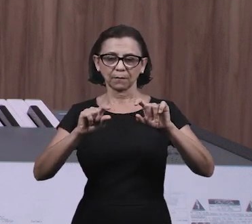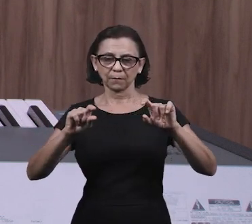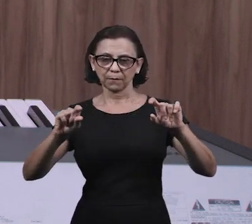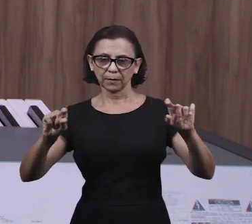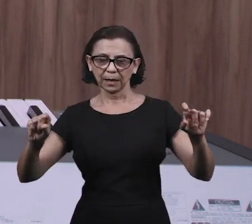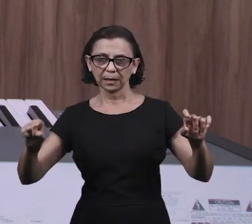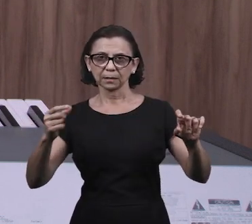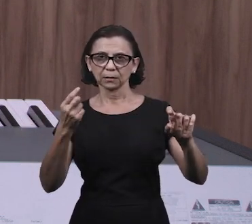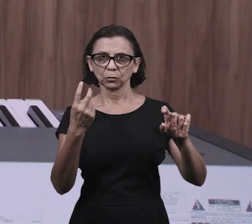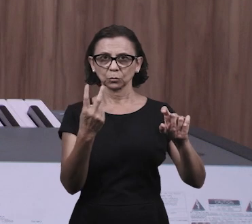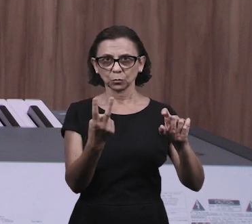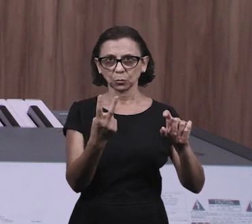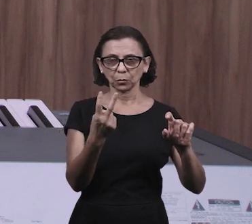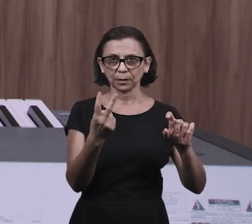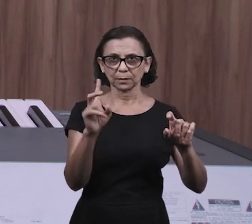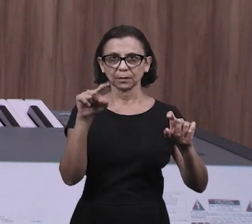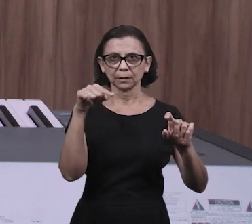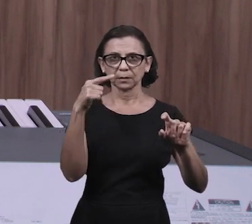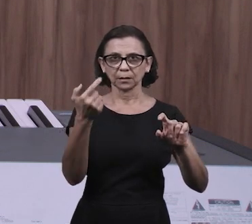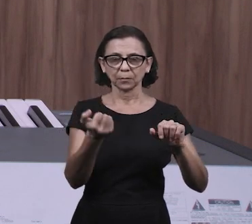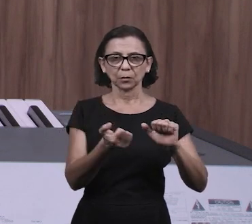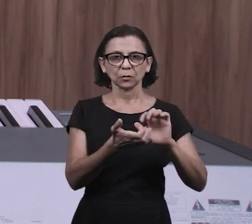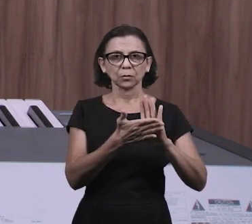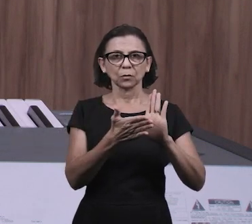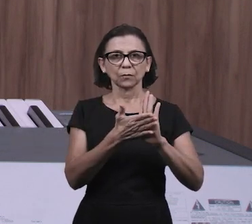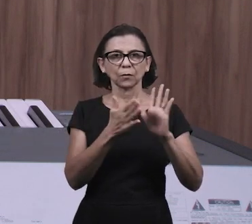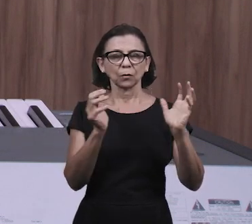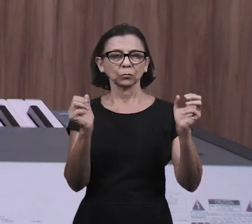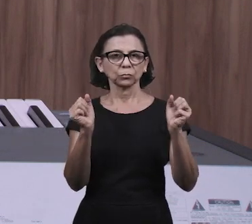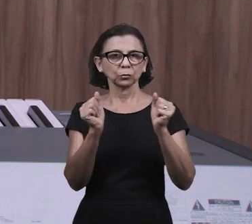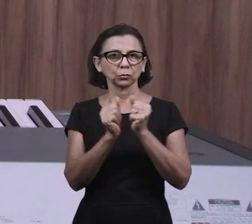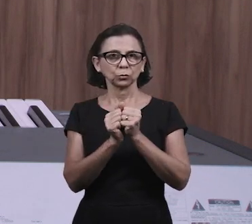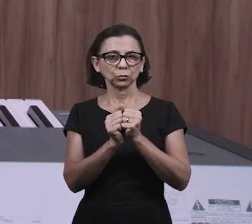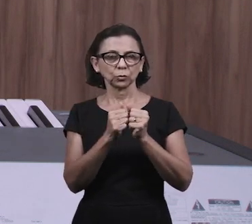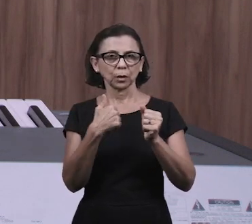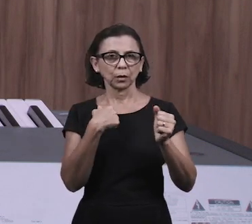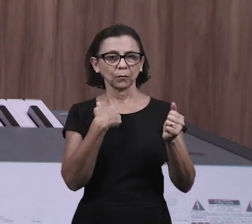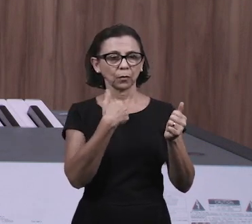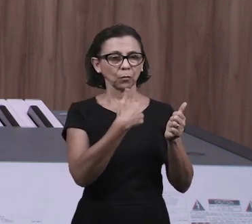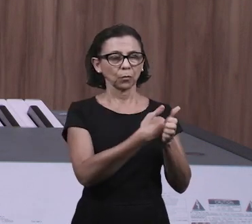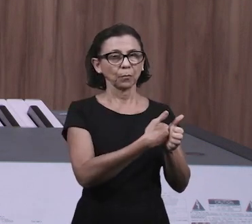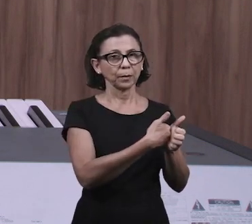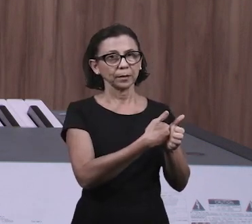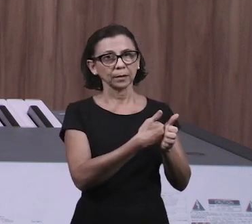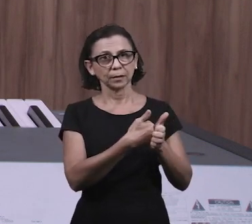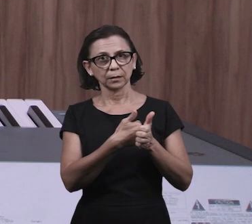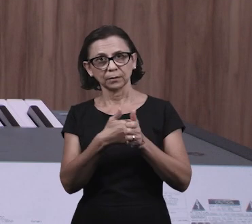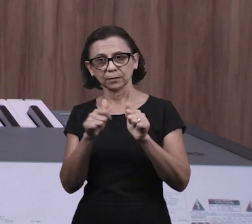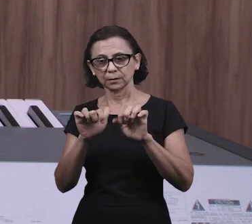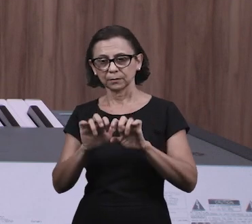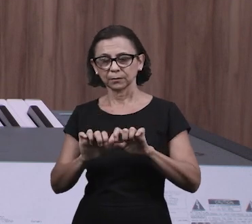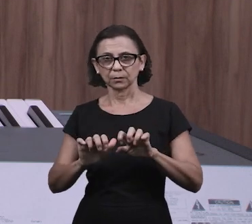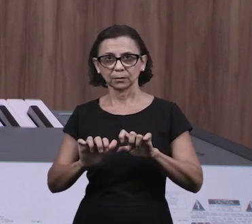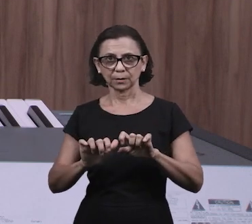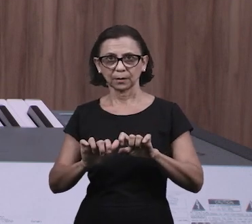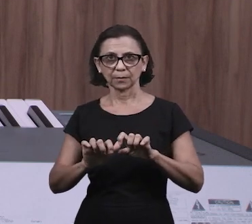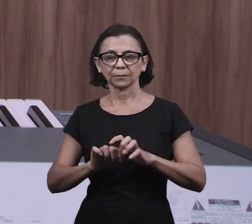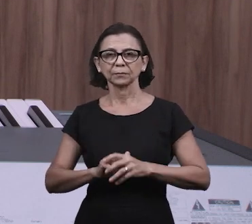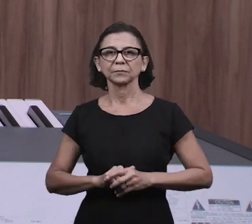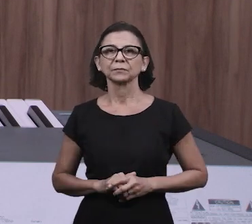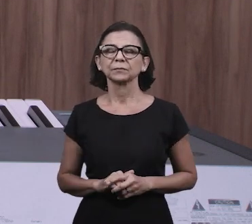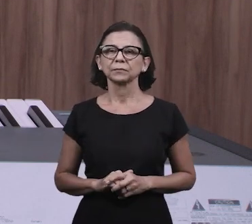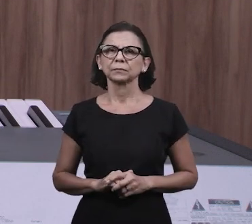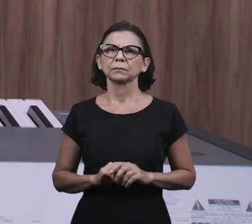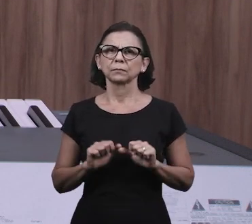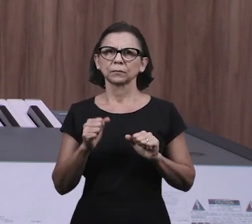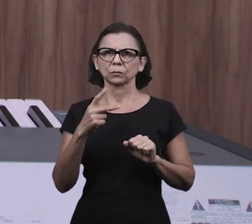puissiez vous entraîner. Et après, nous allons jouer la louange tous ensemble. Je vais faire un accompagnement. Vous allez jouer dans votre maison. Vous